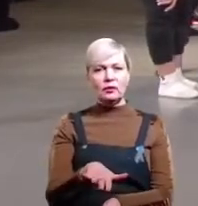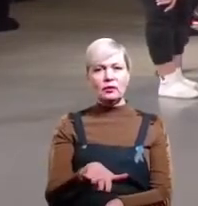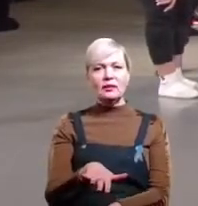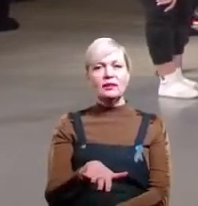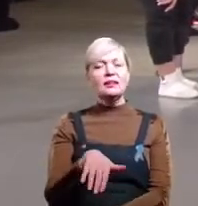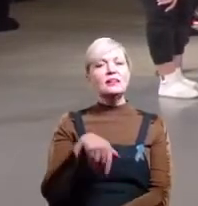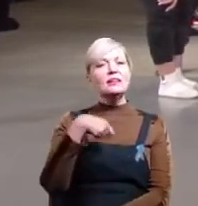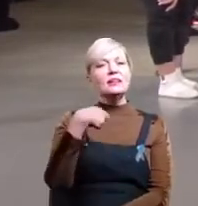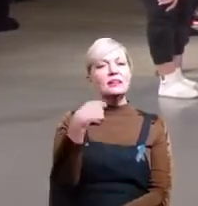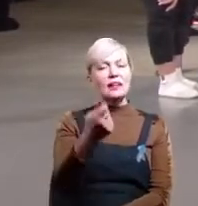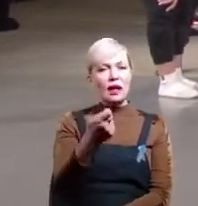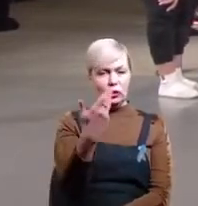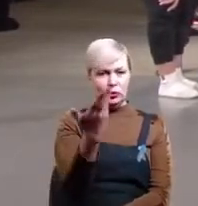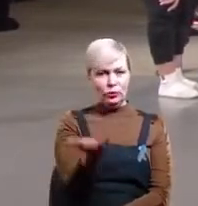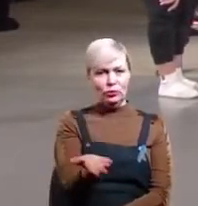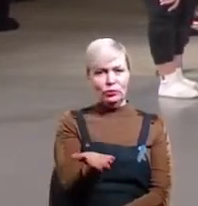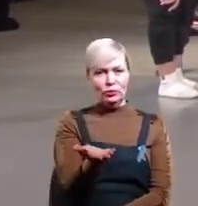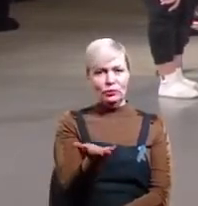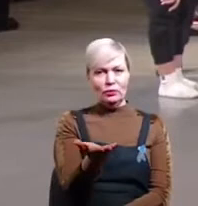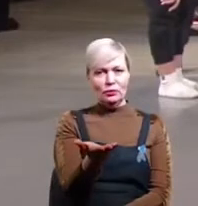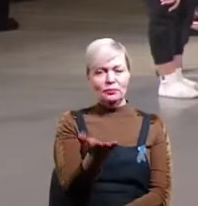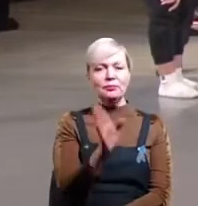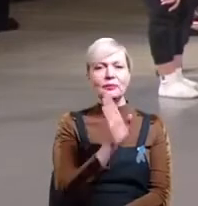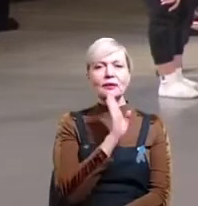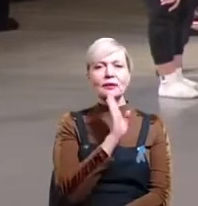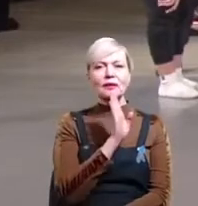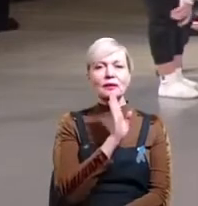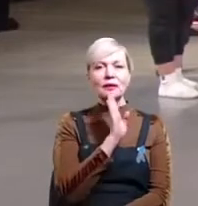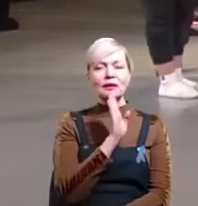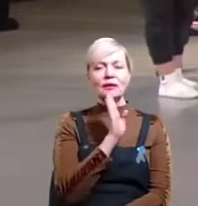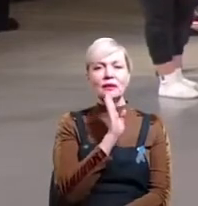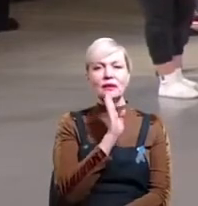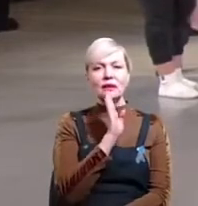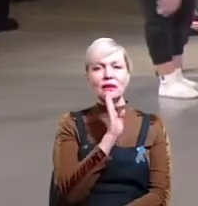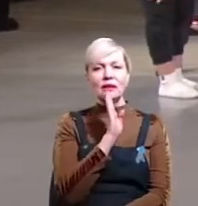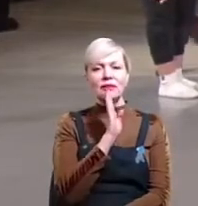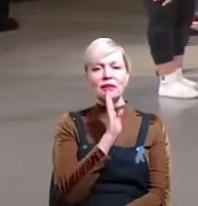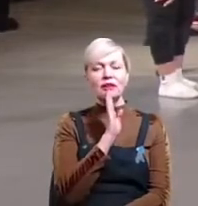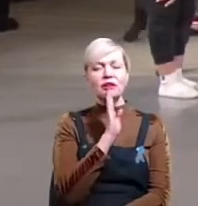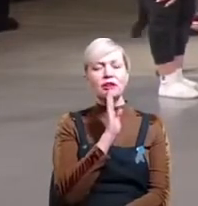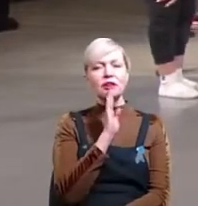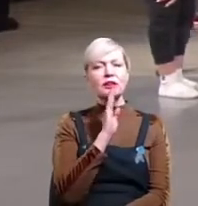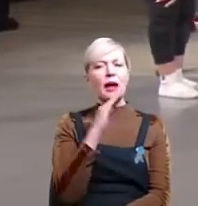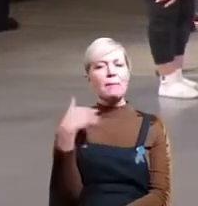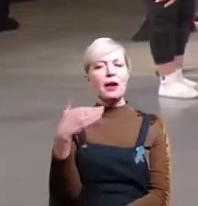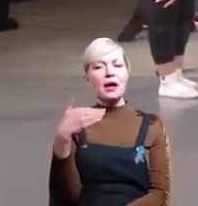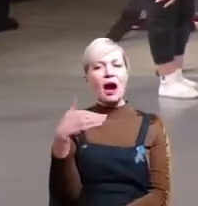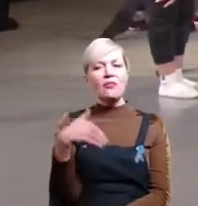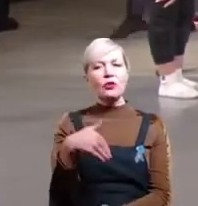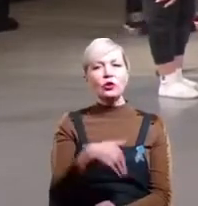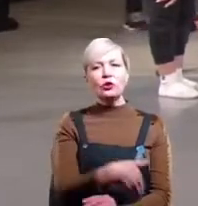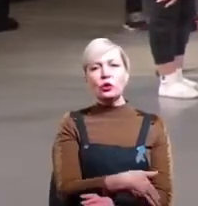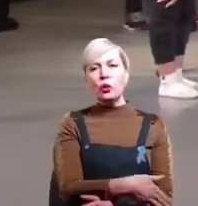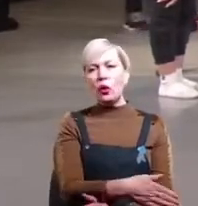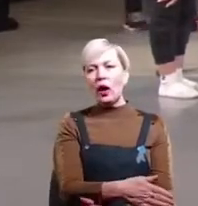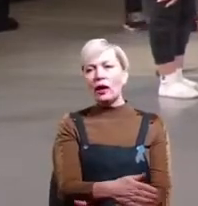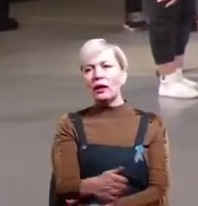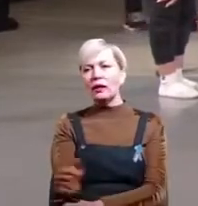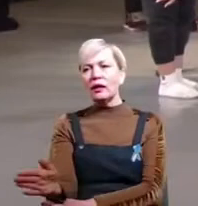Партнер дал руку. Девочка открывает правую ногу в сторону, закрывает колено и